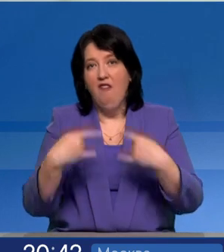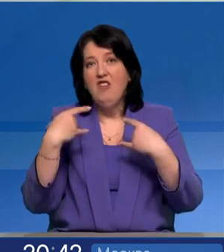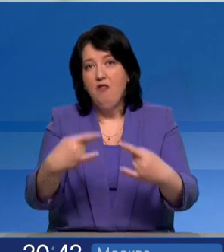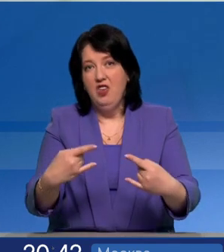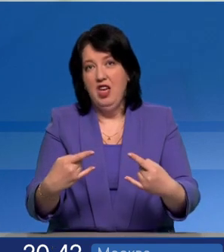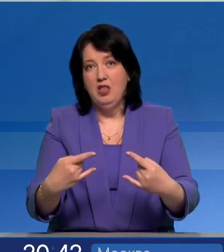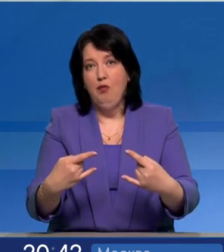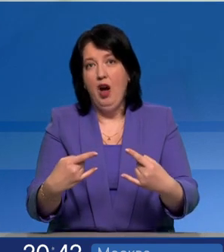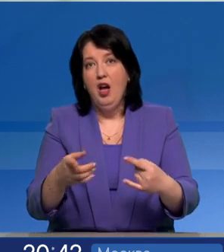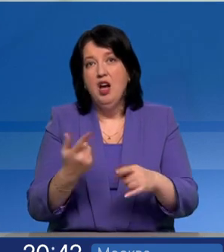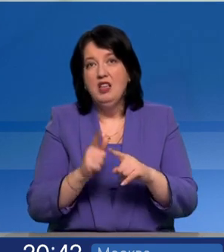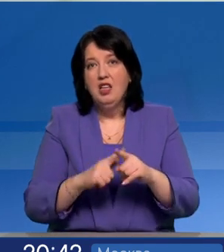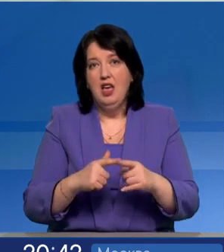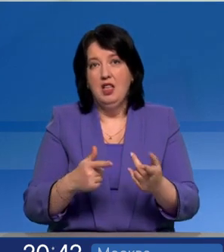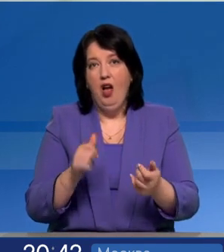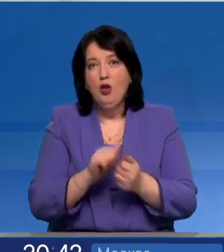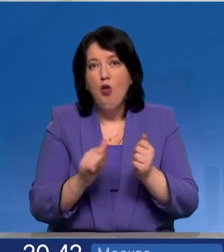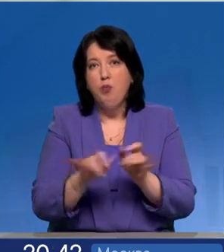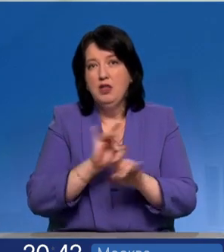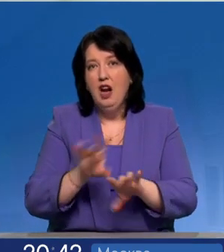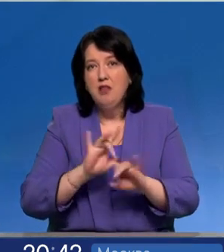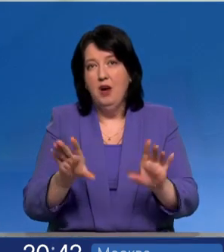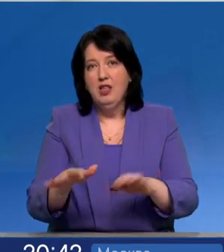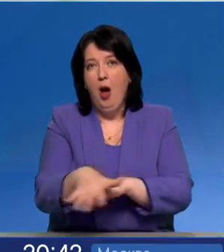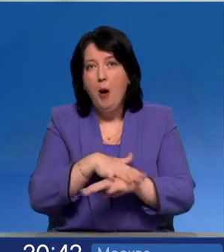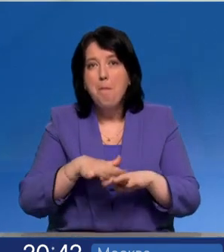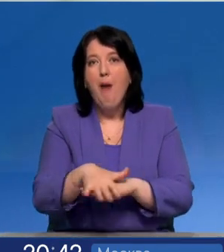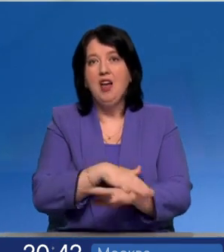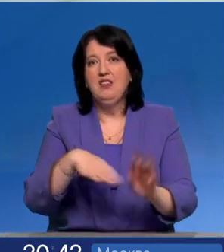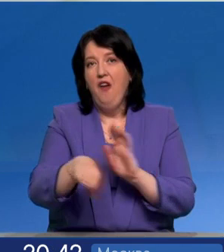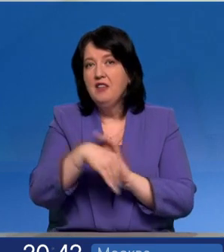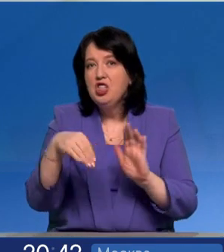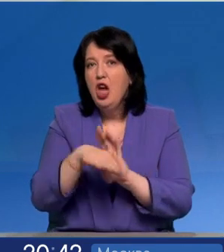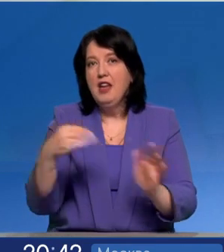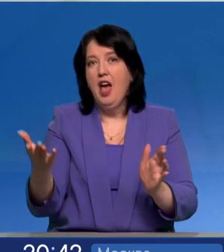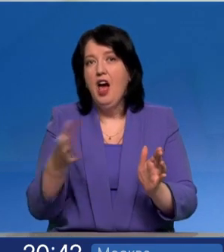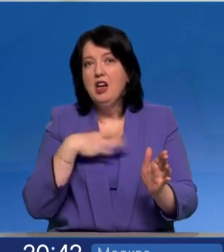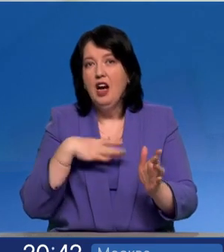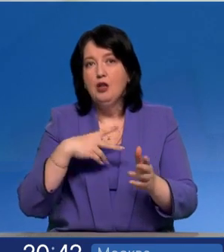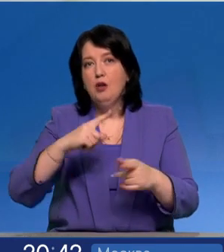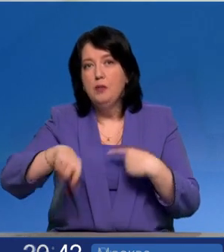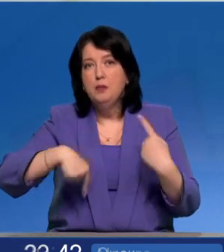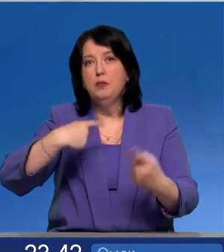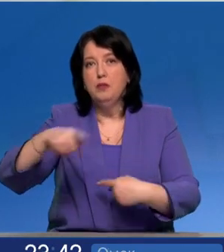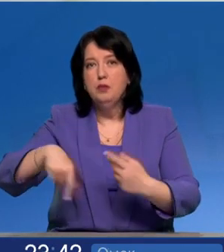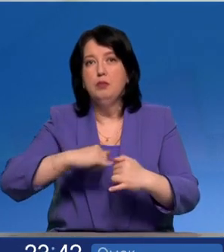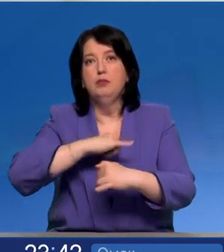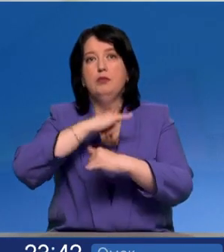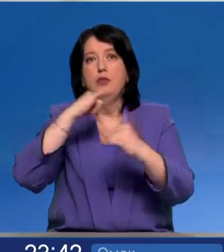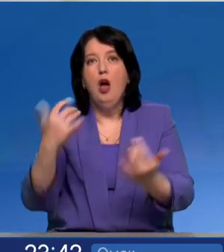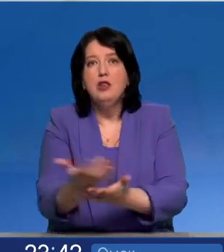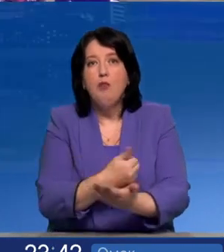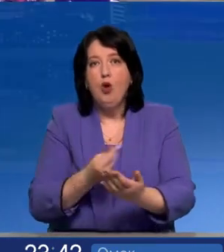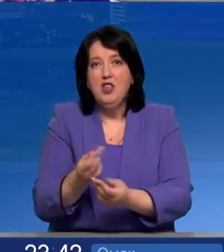Дилетантство. Дилетантство. Массовые лотереи, которые всегда, собственно говоря, там в пирамиды превращались. И так далее, и так далее, и так далее. Это